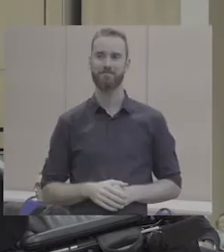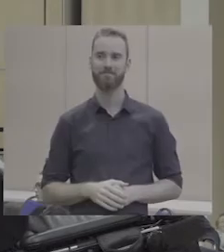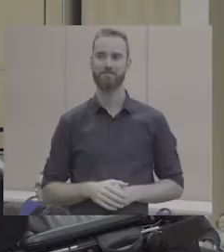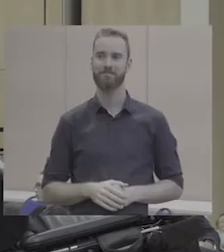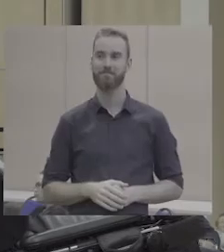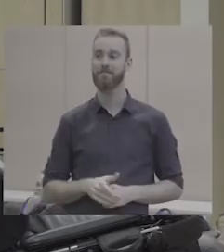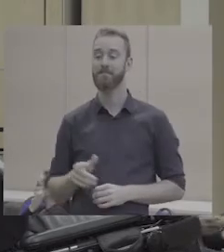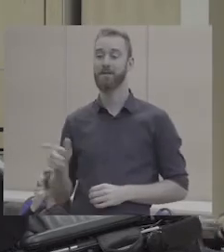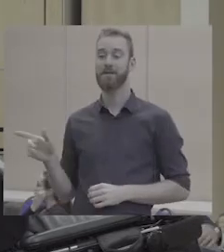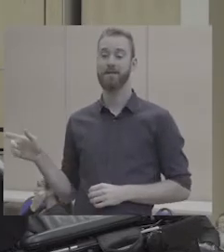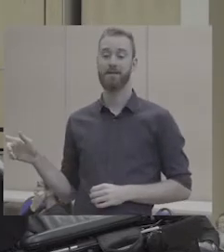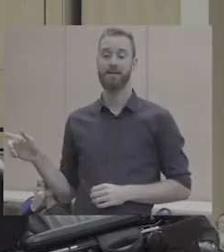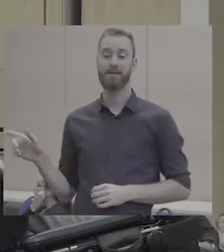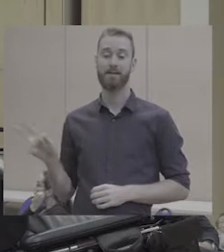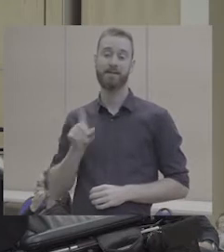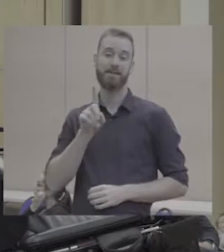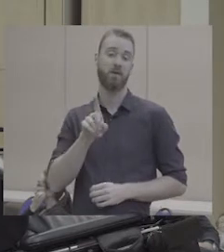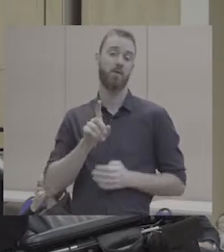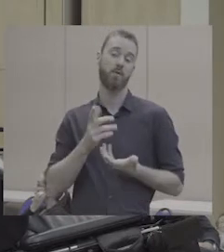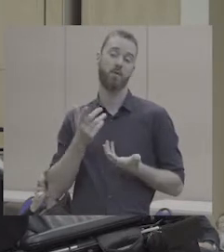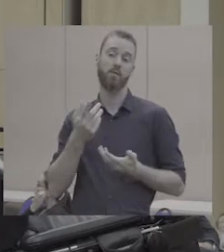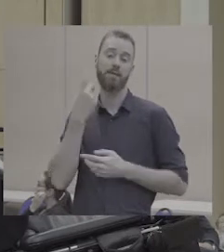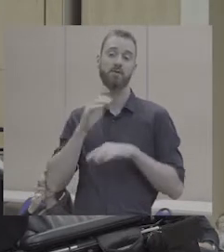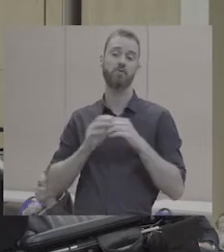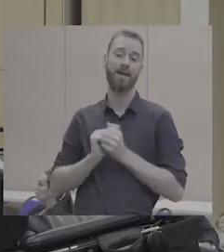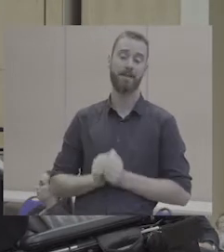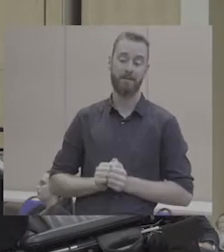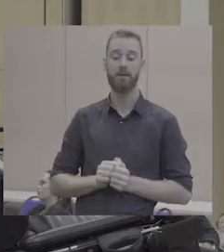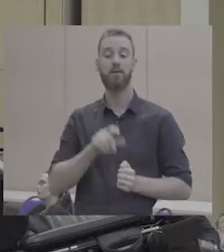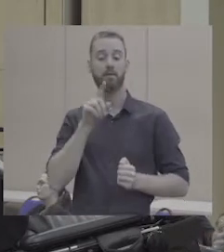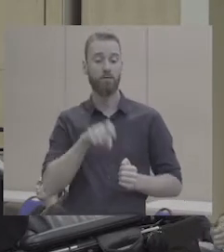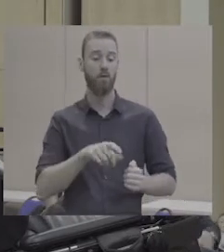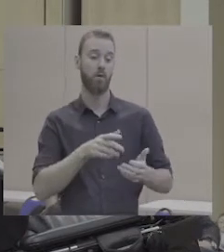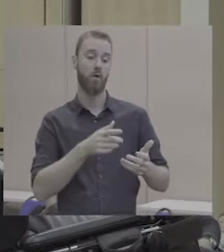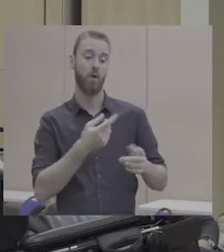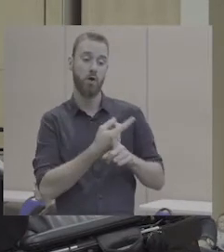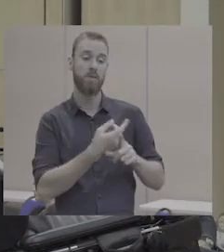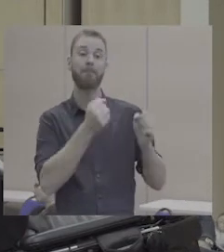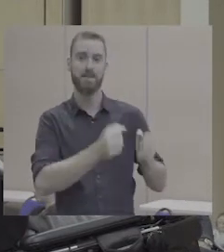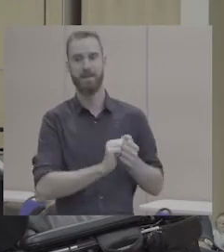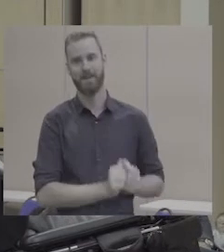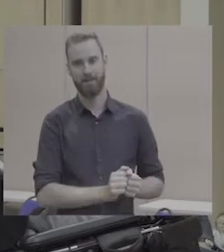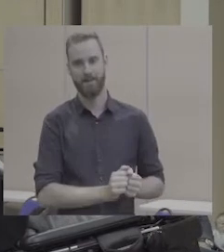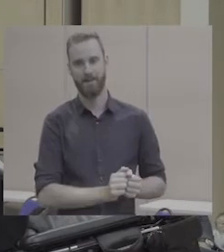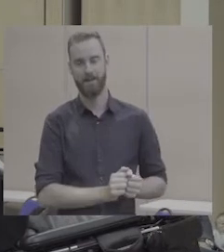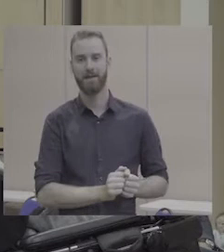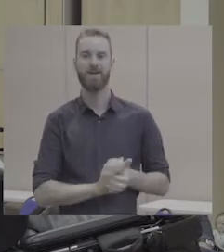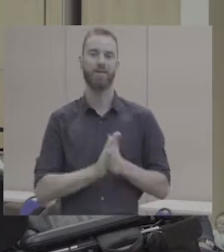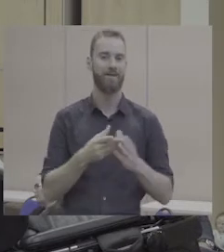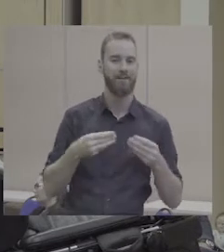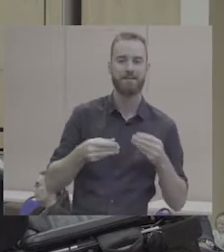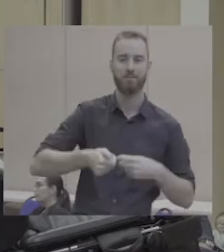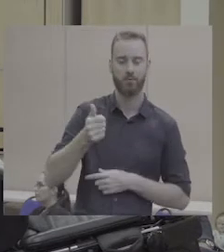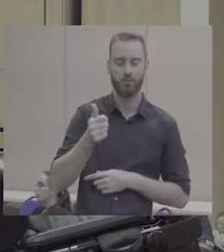La question de l'adaptabilité est importante, qu'on ait des logements adaptables. puis pour voir, pour justement avoir cette flexibilité-là. Et quelque